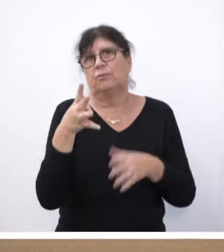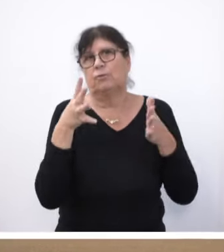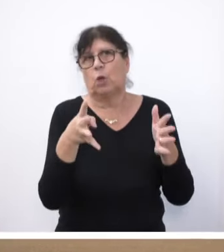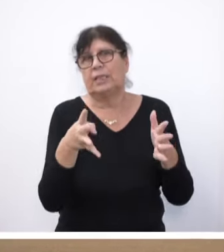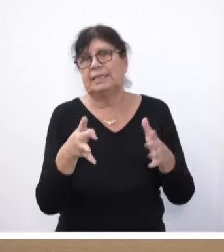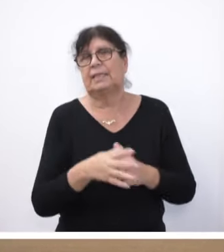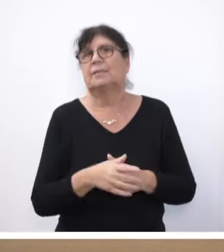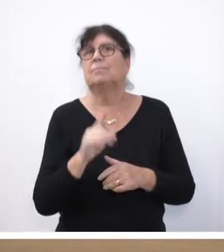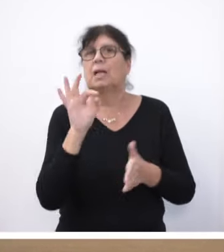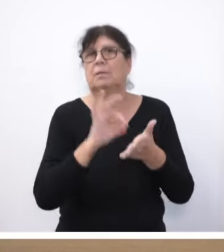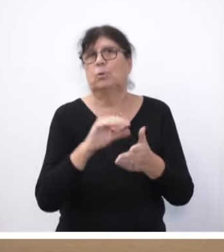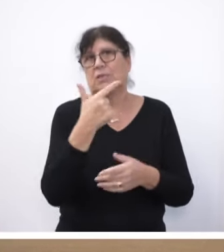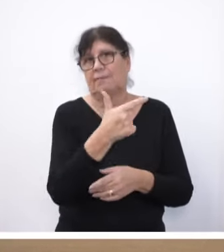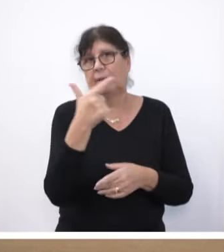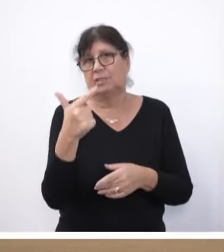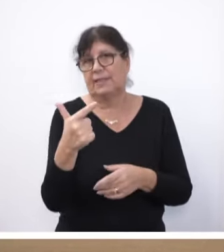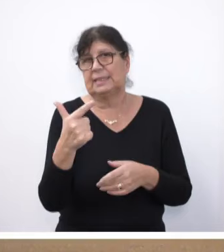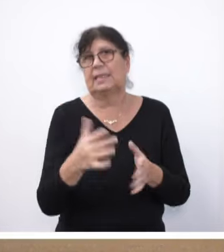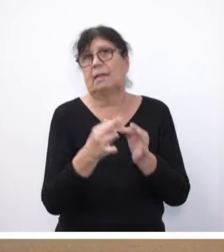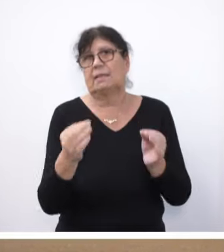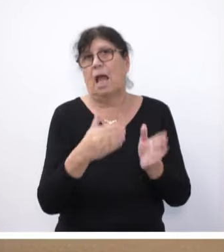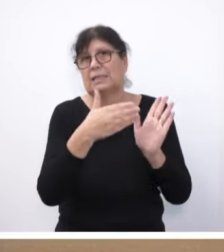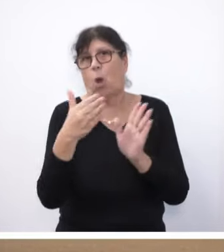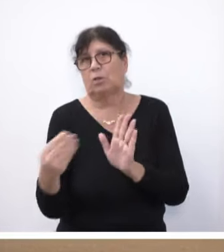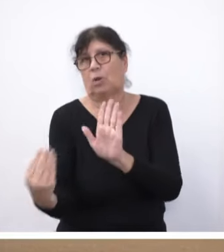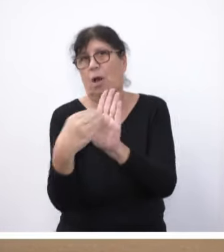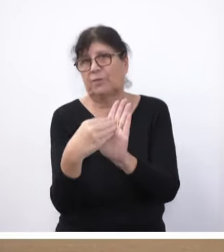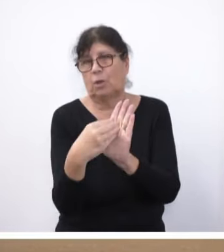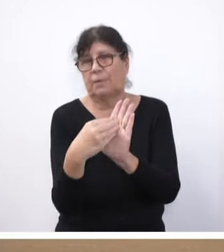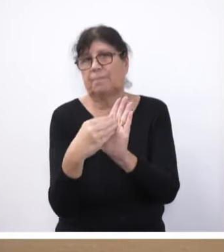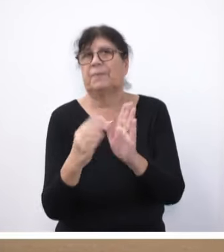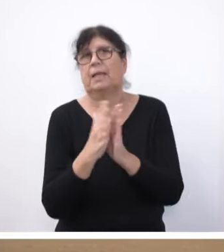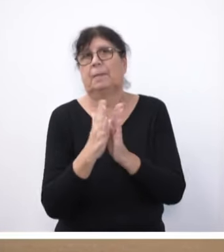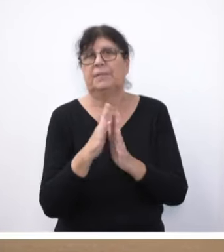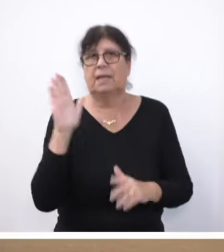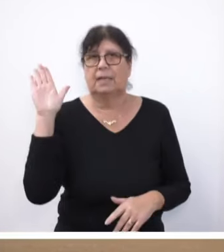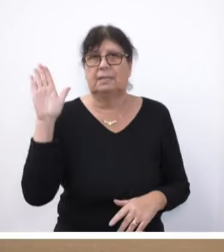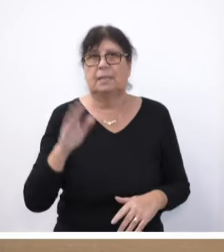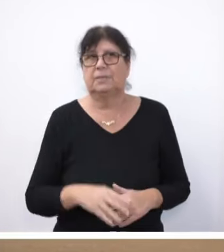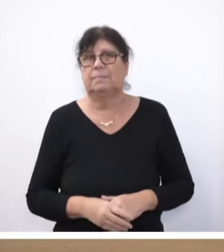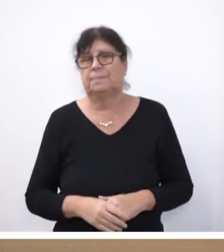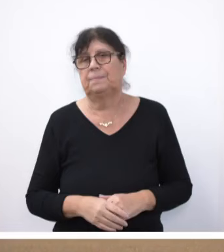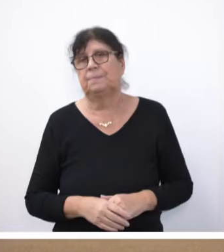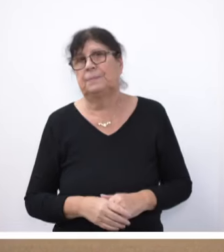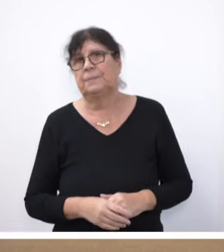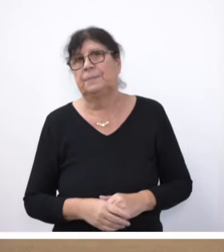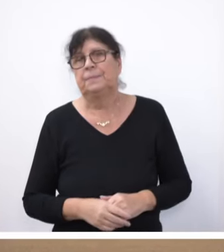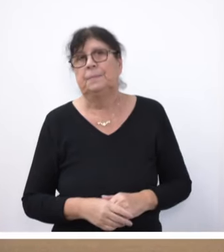17/1195 als Punkt 22 in die Tagesordnung aufgenommen wird, den bitte ich, eine Hand zu erheben.